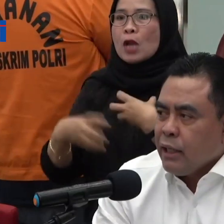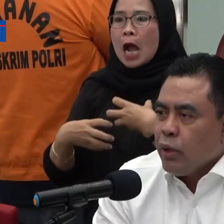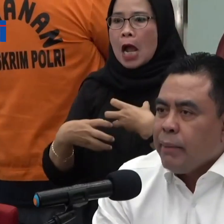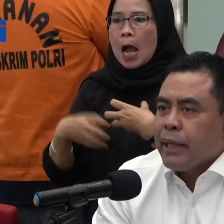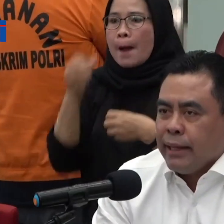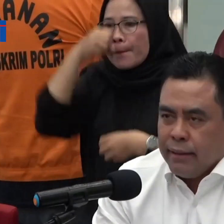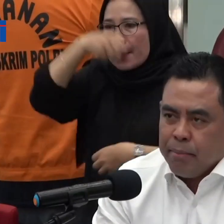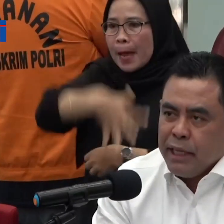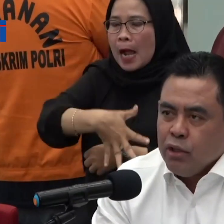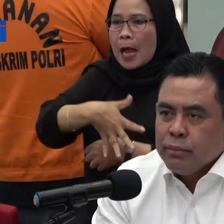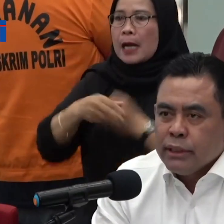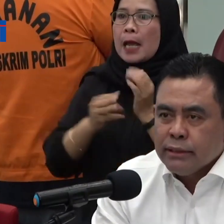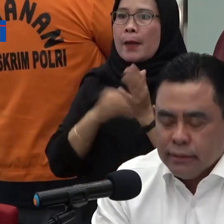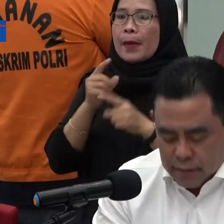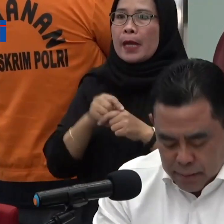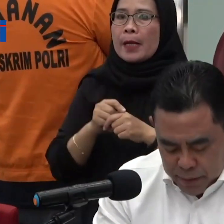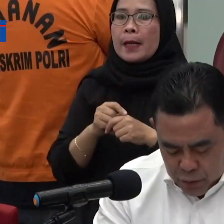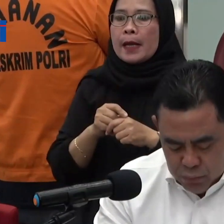perbankan yaitu MTN,